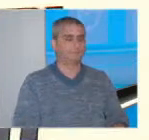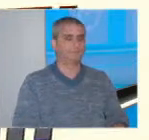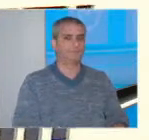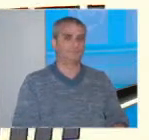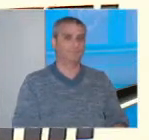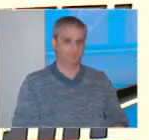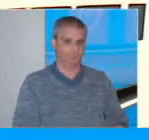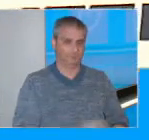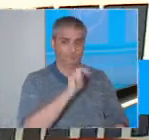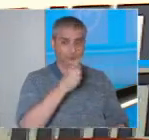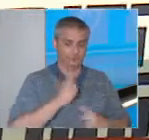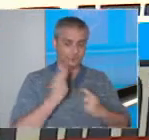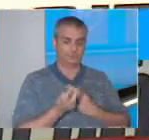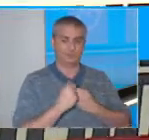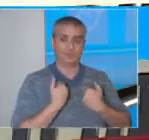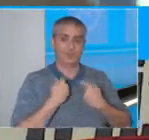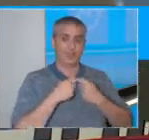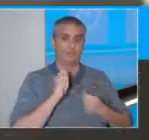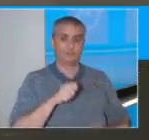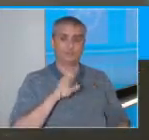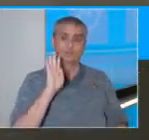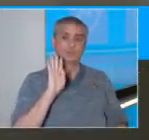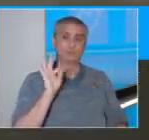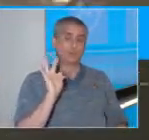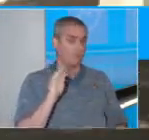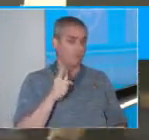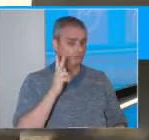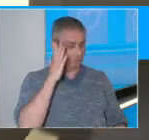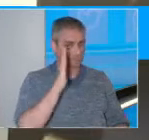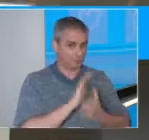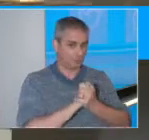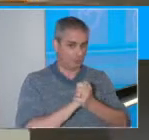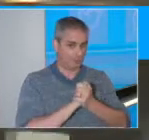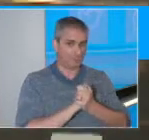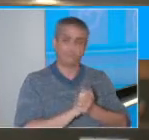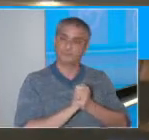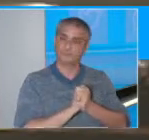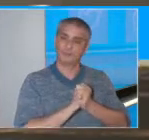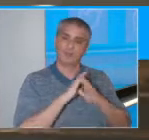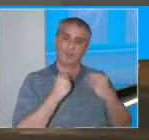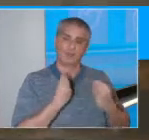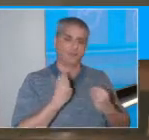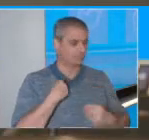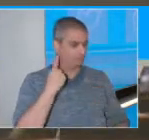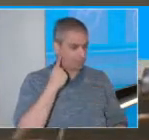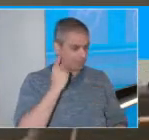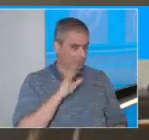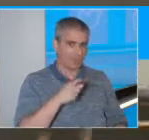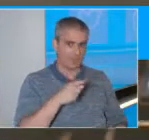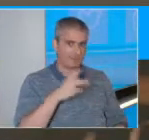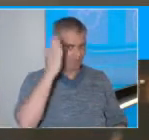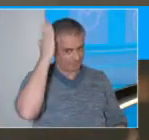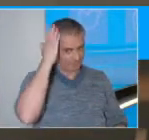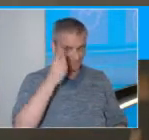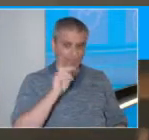נדב. לנושא הזה בדיוק מצטרף אלינו חבר הכנסת בועז טופורובסקי, יש עתיד, שלום. שלום, ערב טוב. שמעת גם את